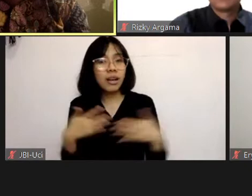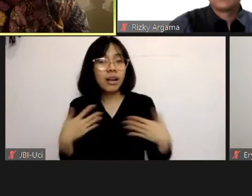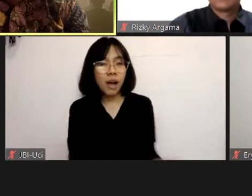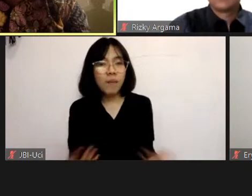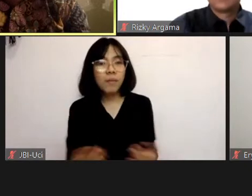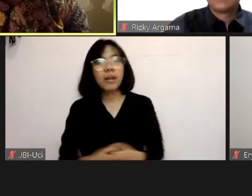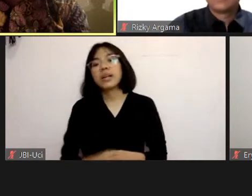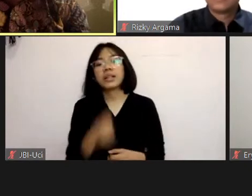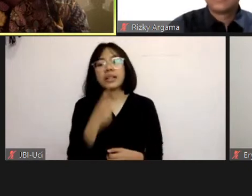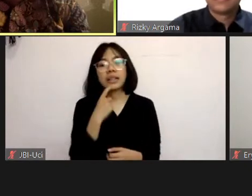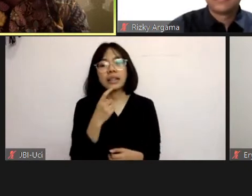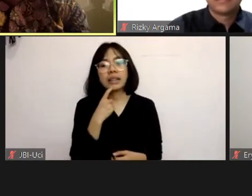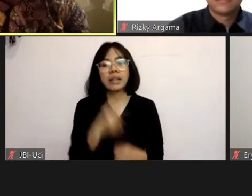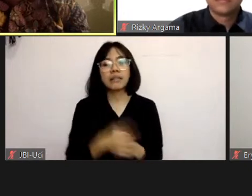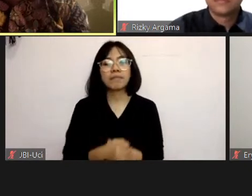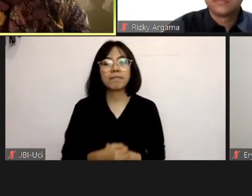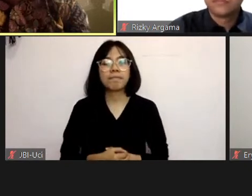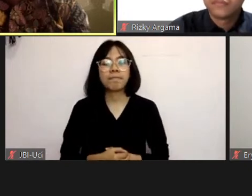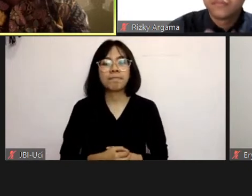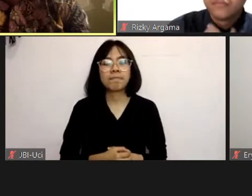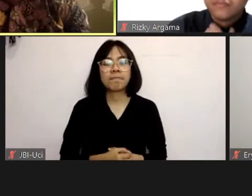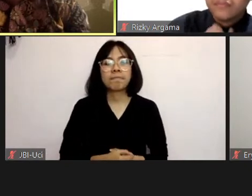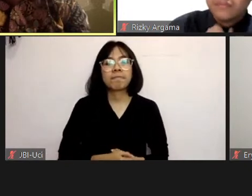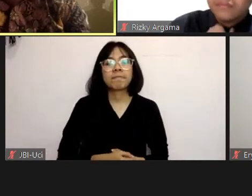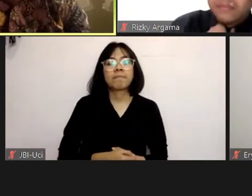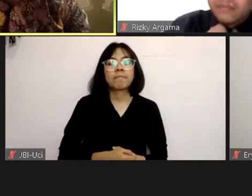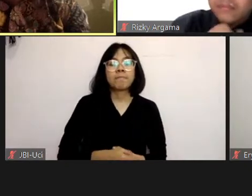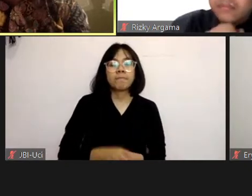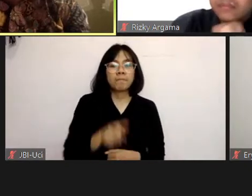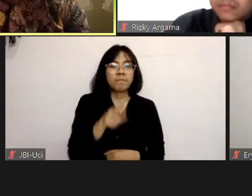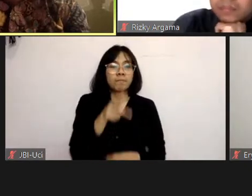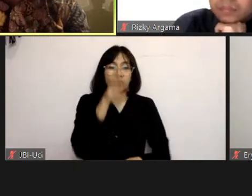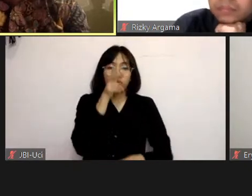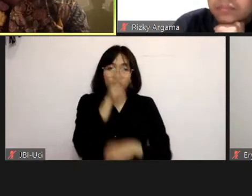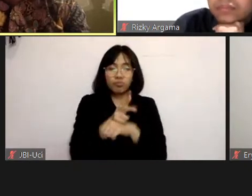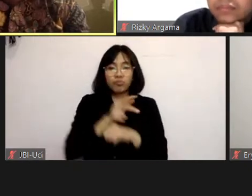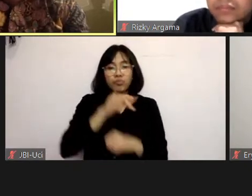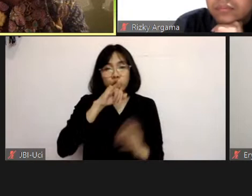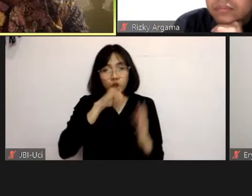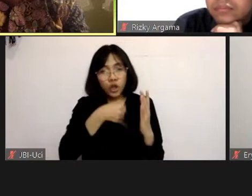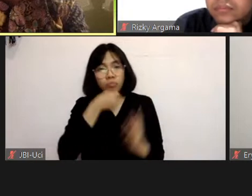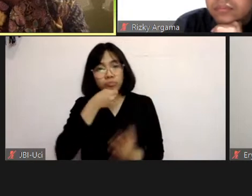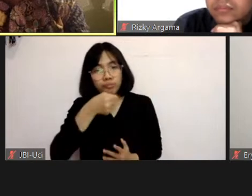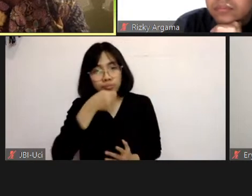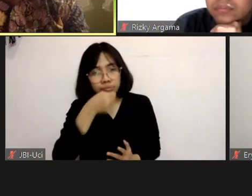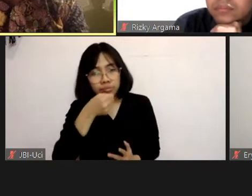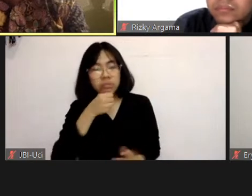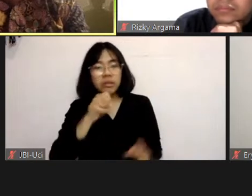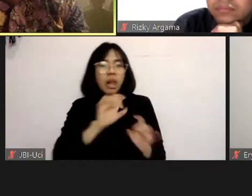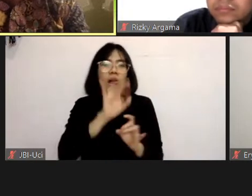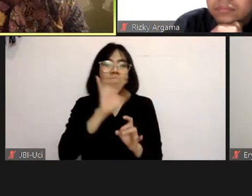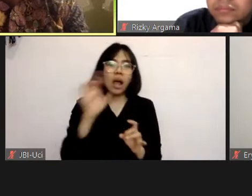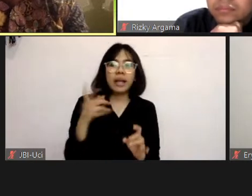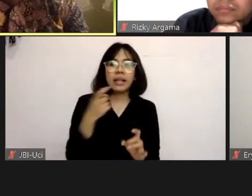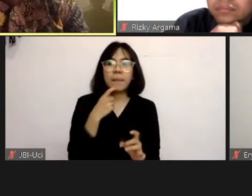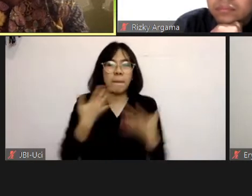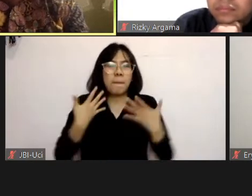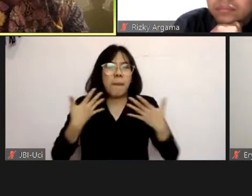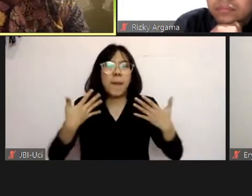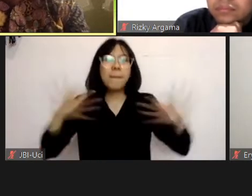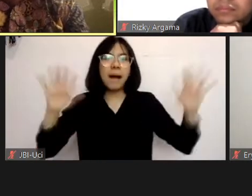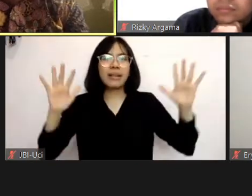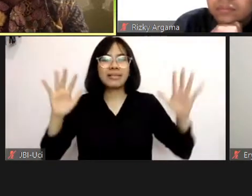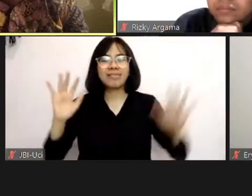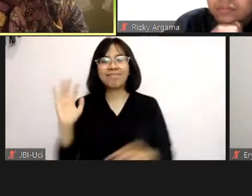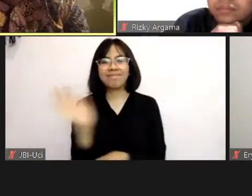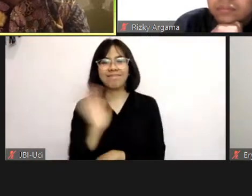kemerdekaan pers atau represi terhadap kebebasan pers itu juga terjadi dan angkanya, skornya sebetulnya